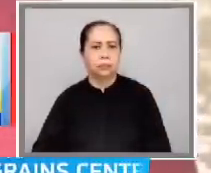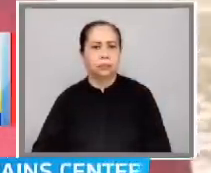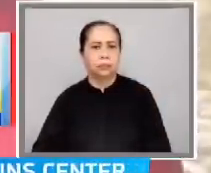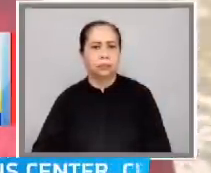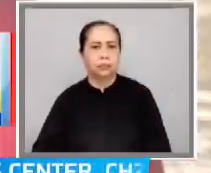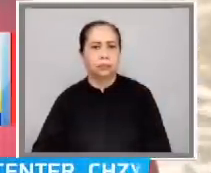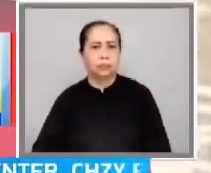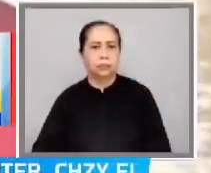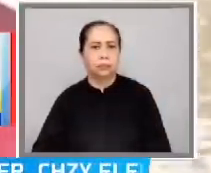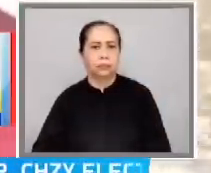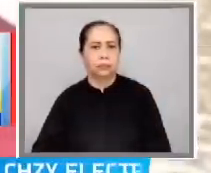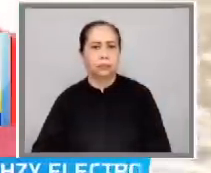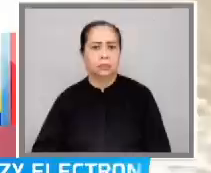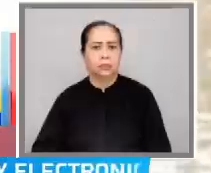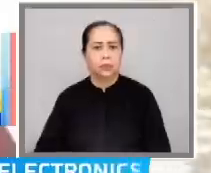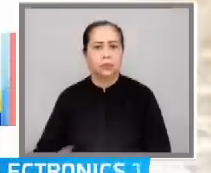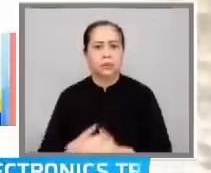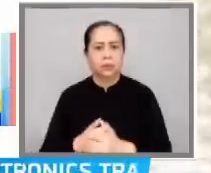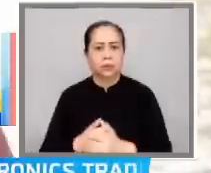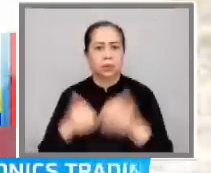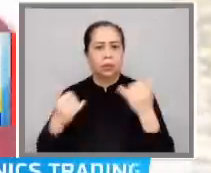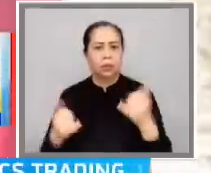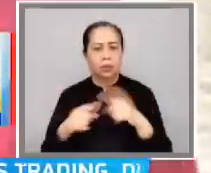Mano pinaskuhan na mo sa itikan?